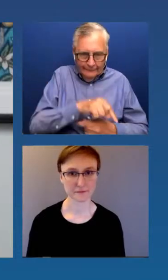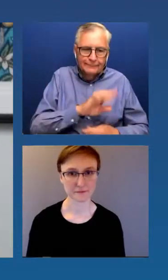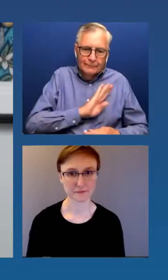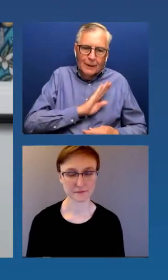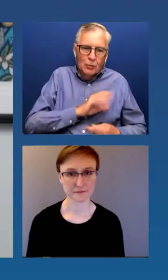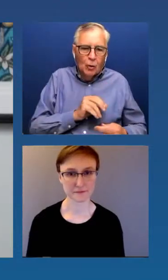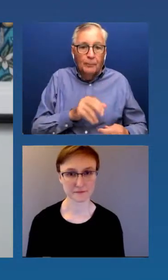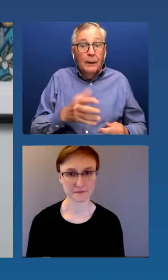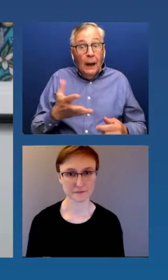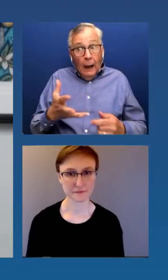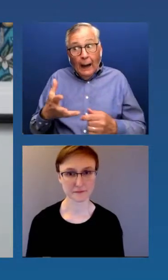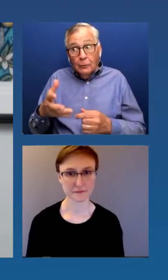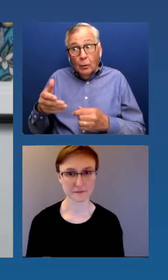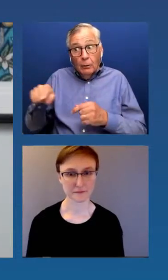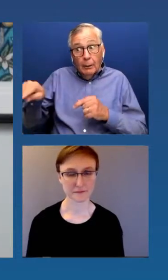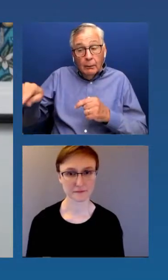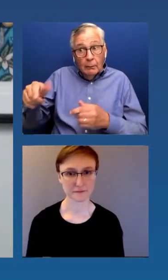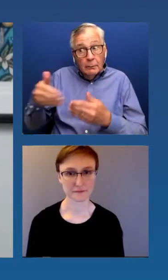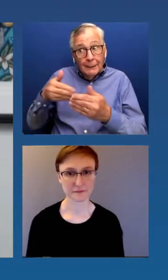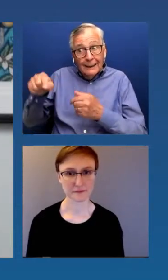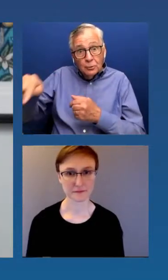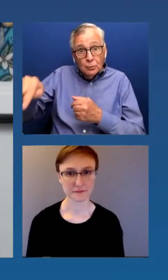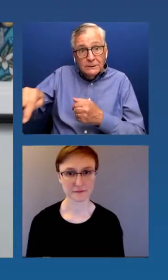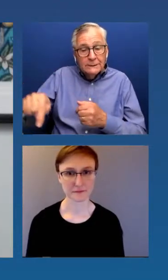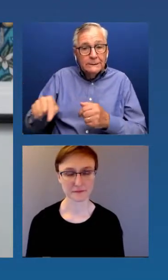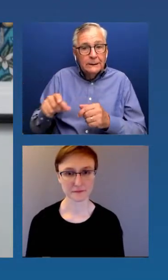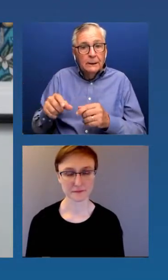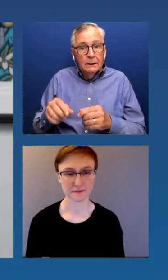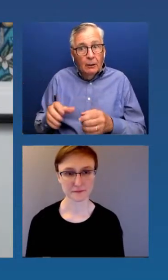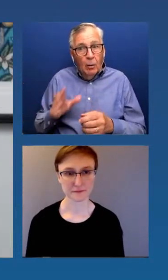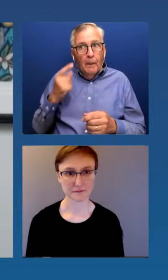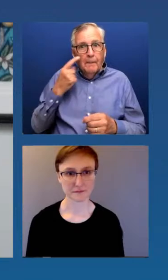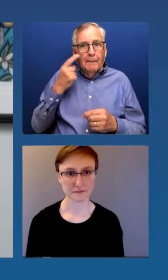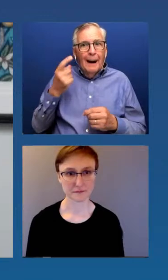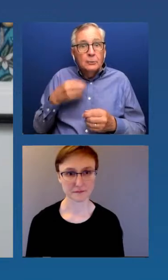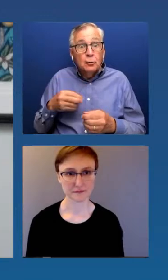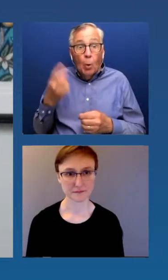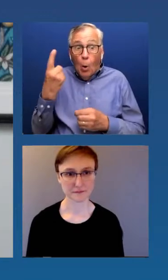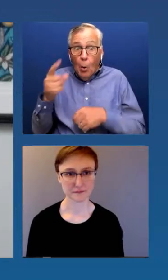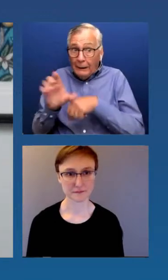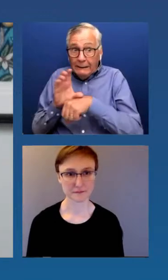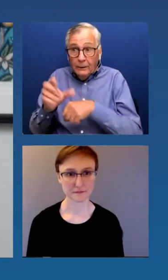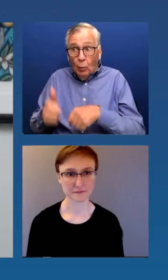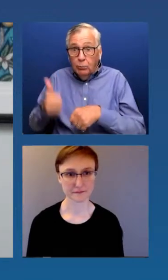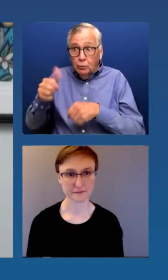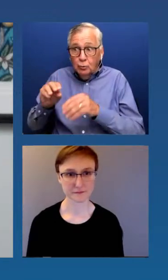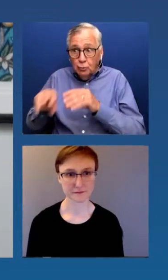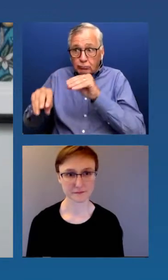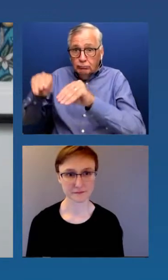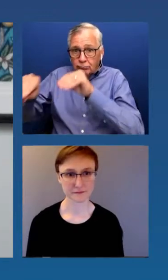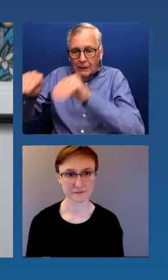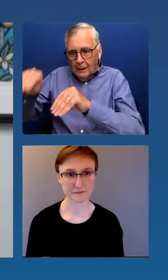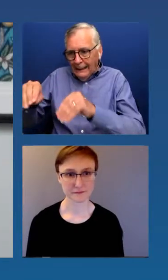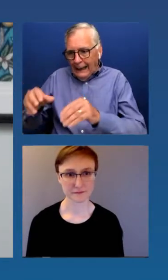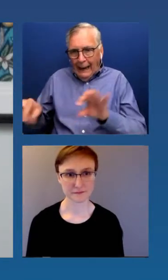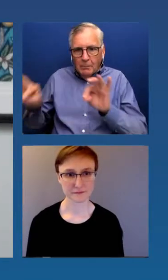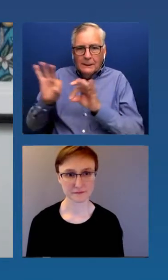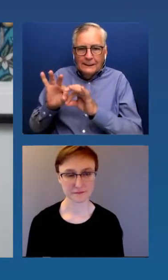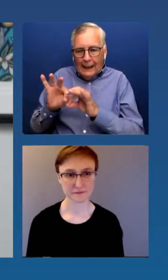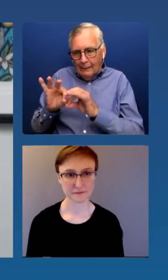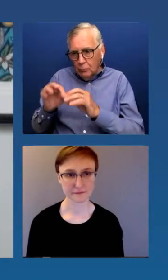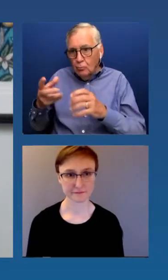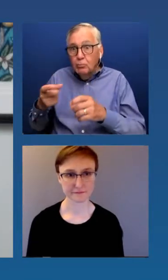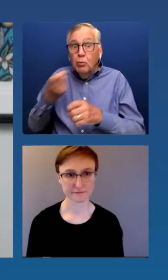que dans certains quartiers, on a placé et on envisage placer même plus qu'une clinique, vraiment pour maximiser